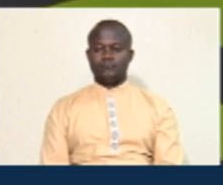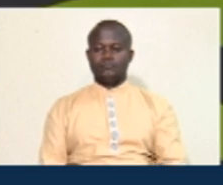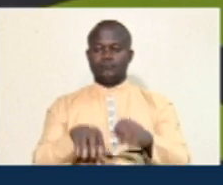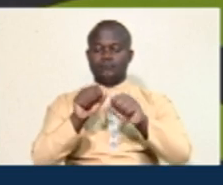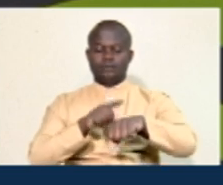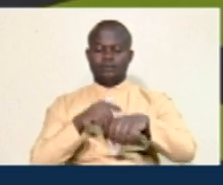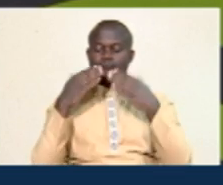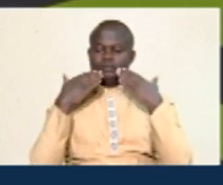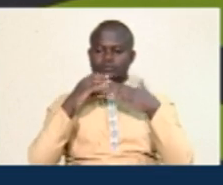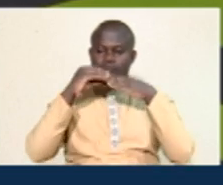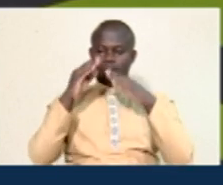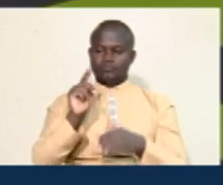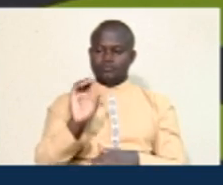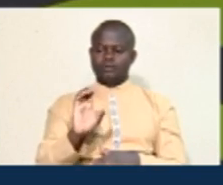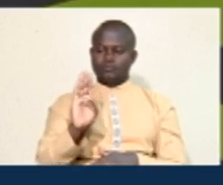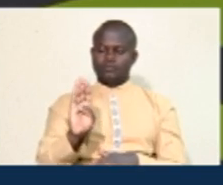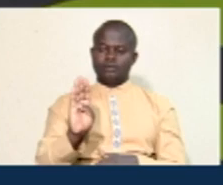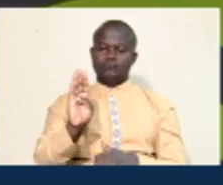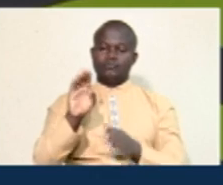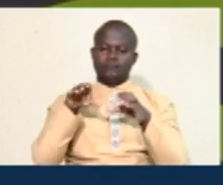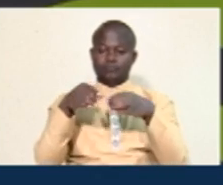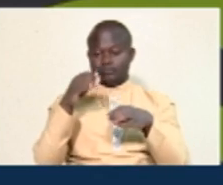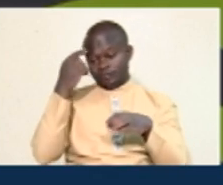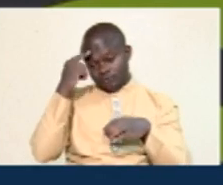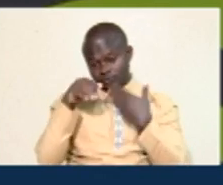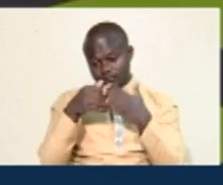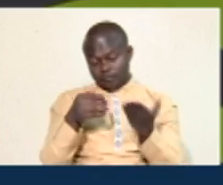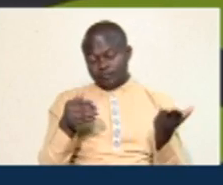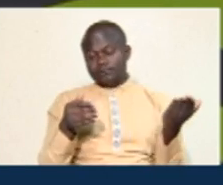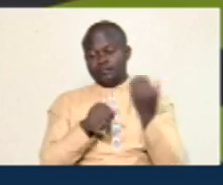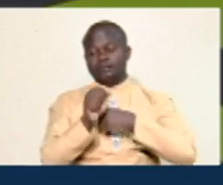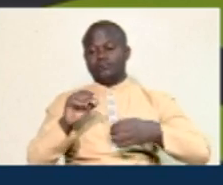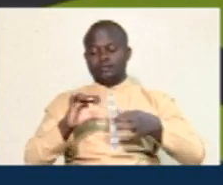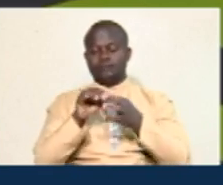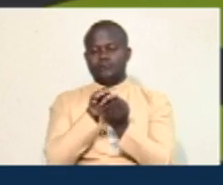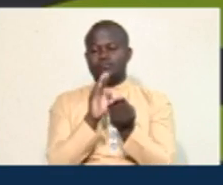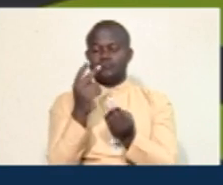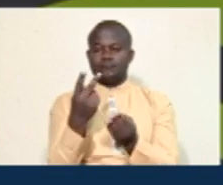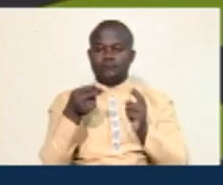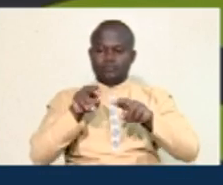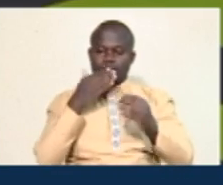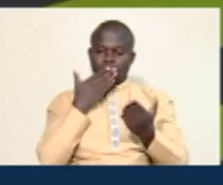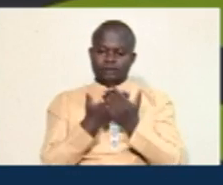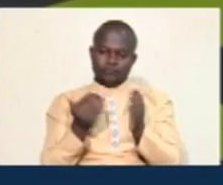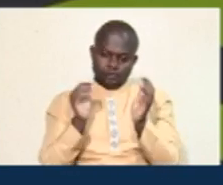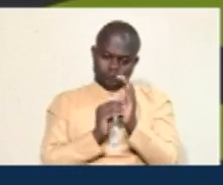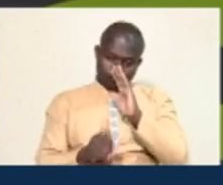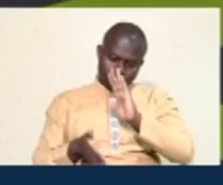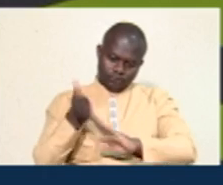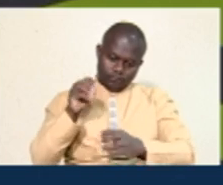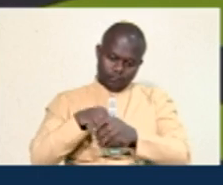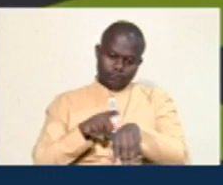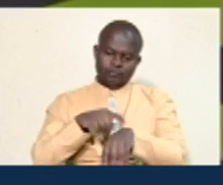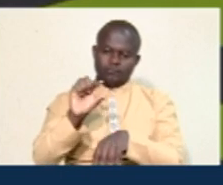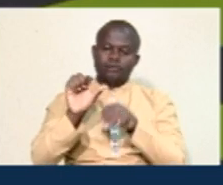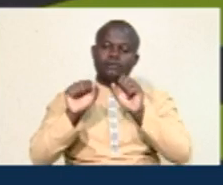uyu mwanya nshimire ubuyobozi bwa KCB Group kuri iki gikorwa cyo guhuza banki ebyiri cyagenze neza kandi kikihutishwa mu gihe gito